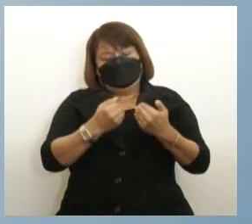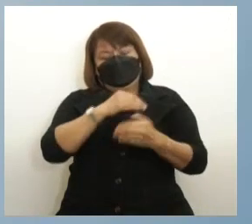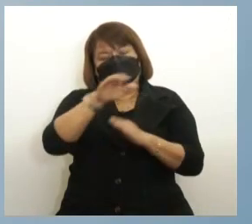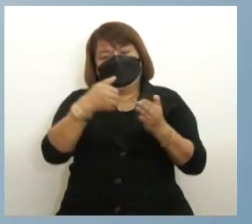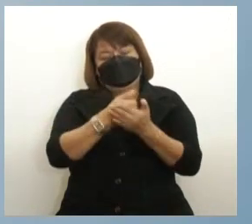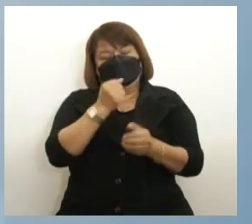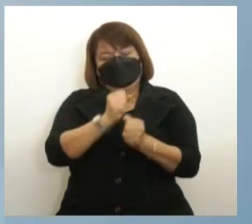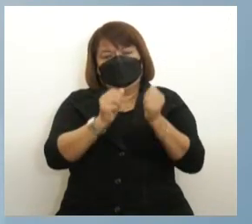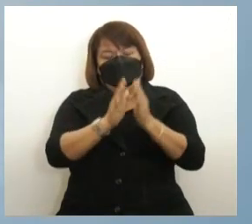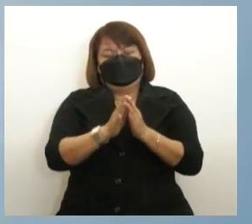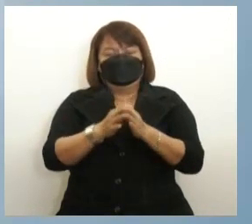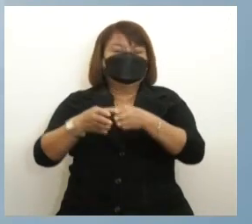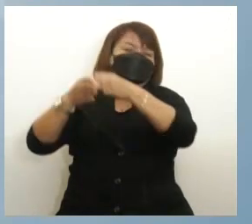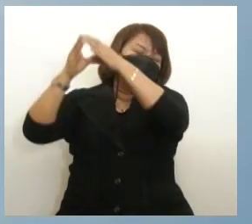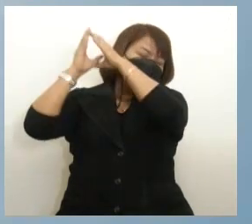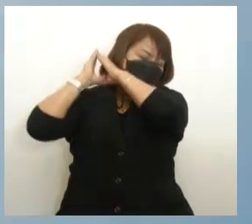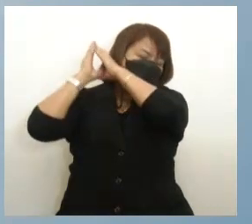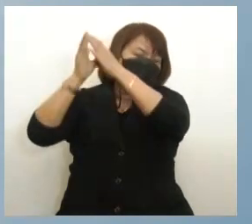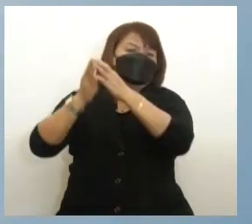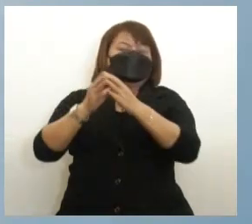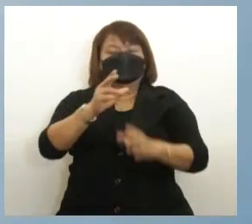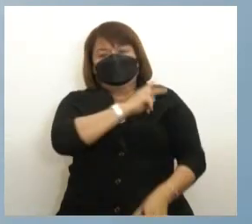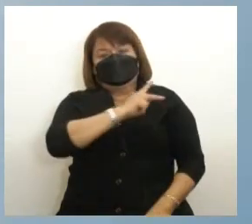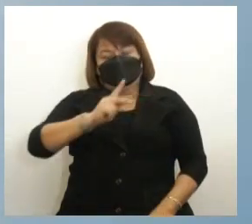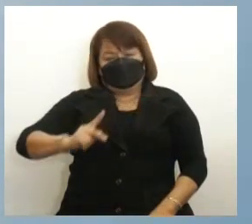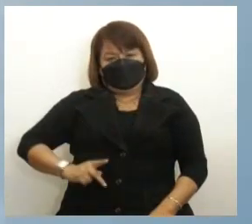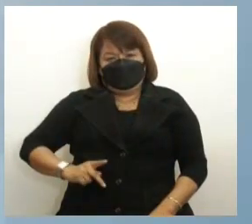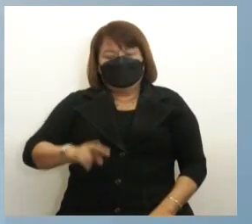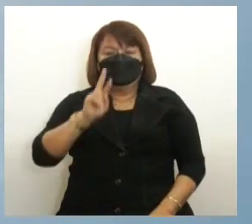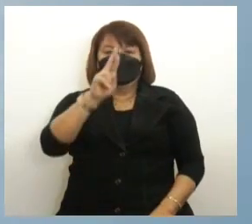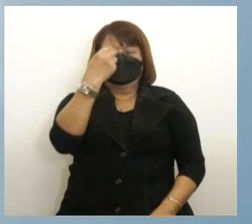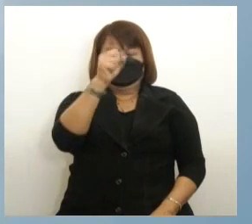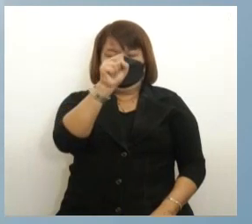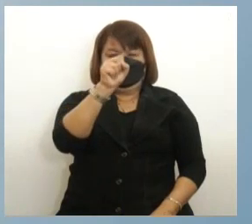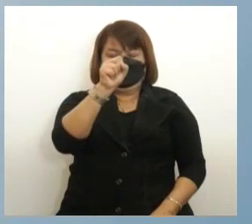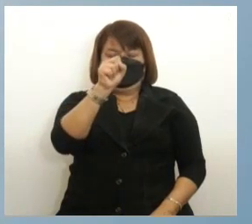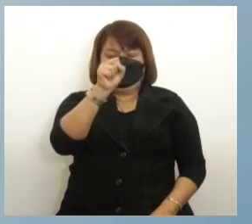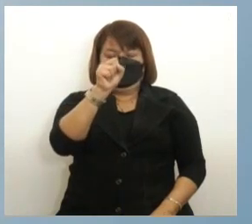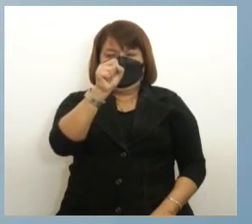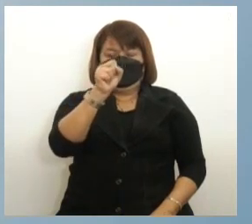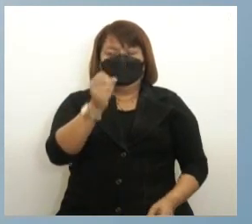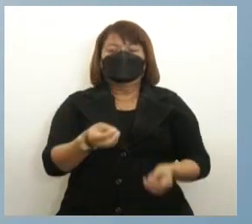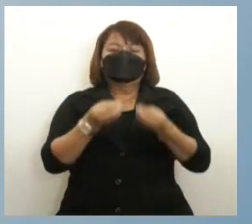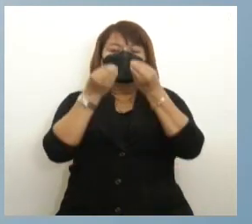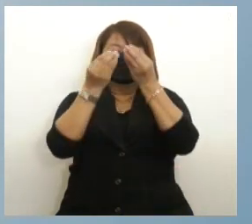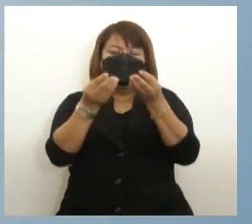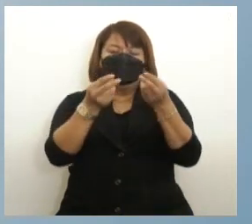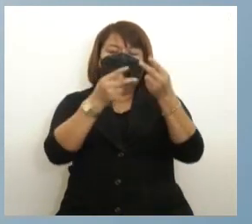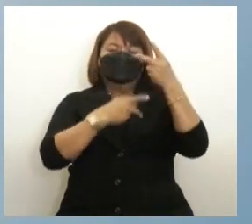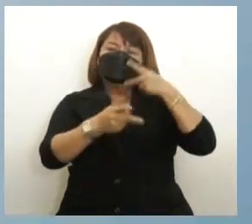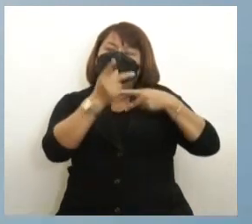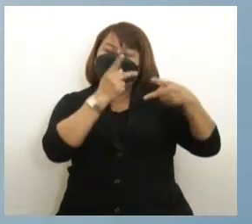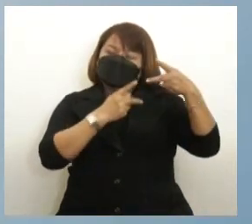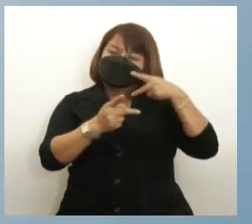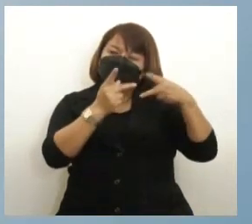ย้อนไปที่วันที่พระบาทสมเด็จพระเจ้าอยู่หัวรัชกาลที่10ได้ทรงพระกรุณา